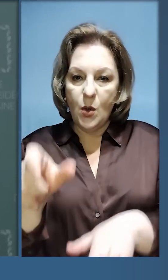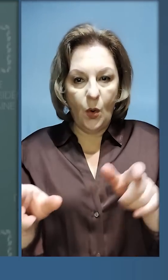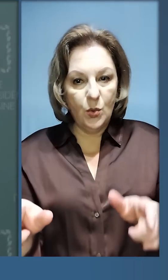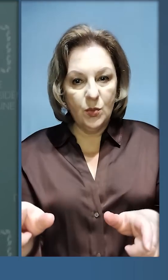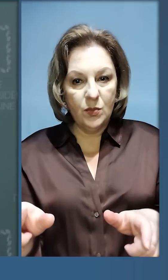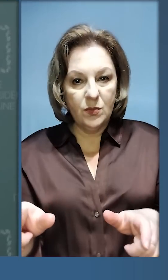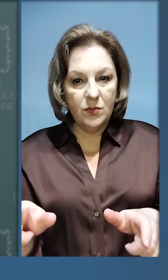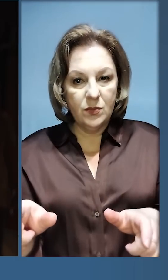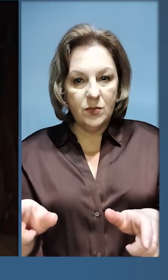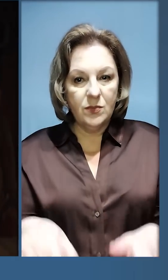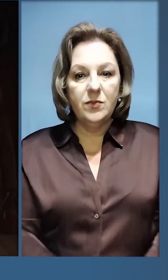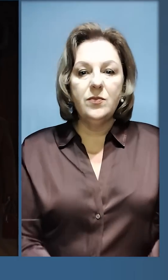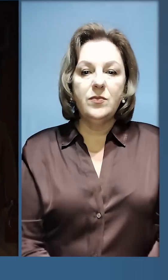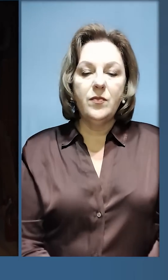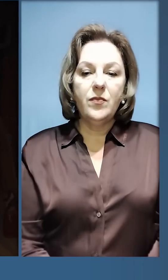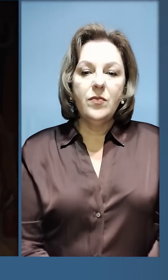народу.